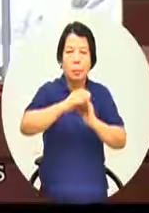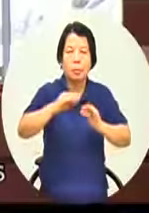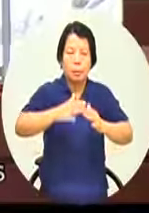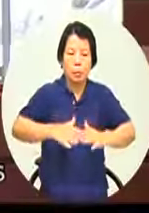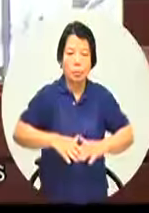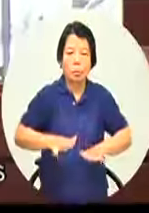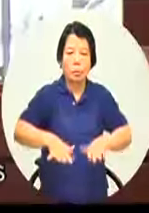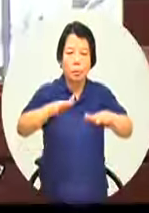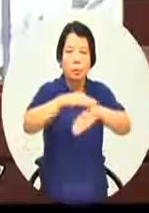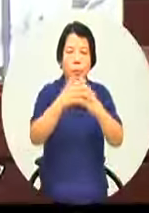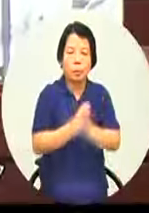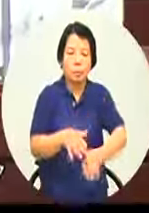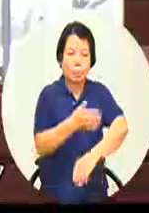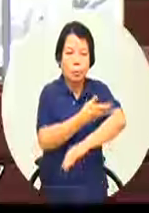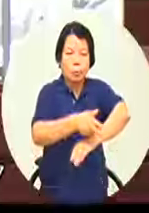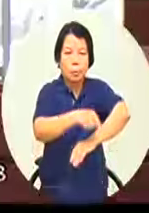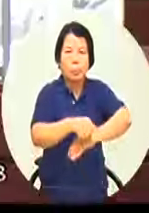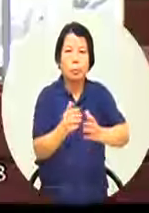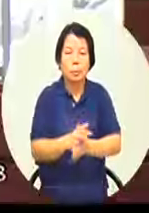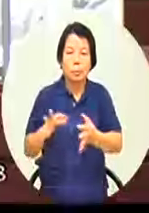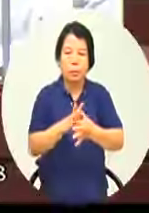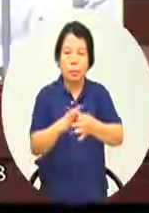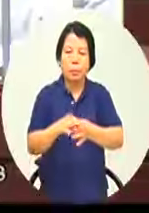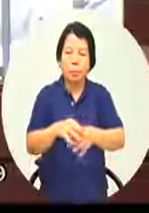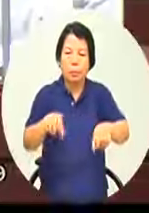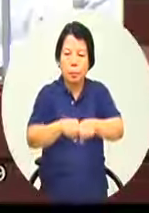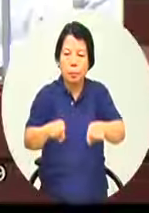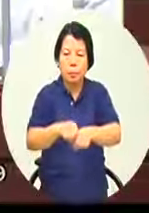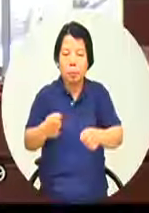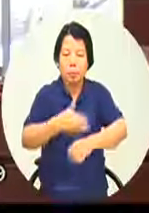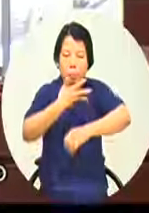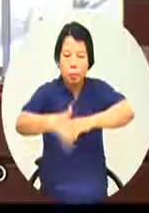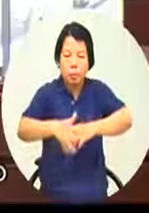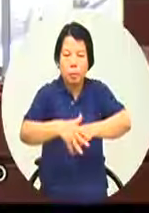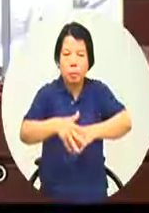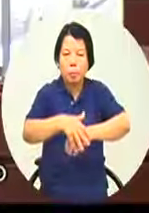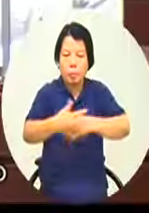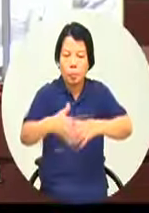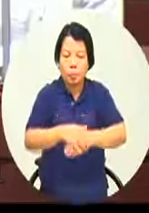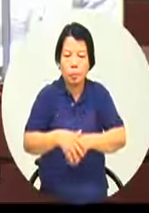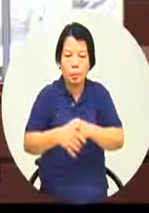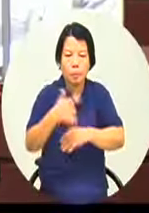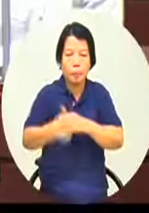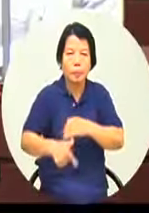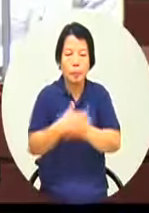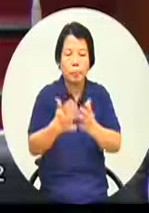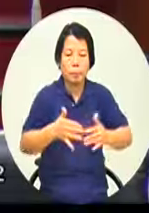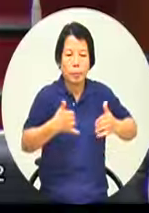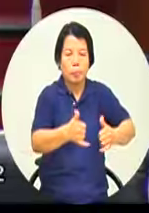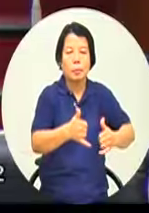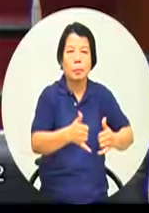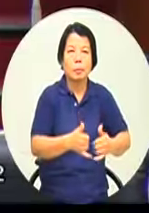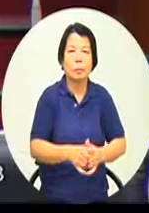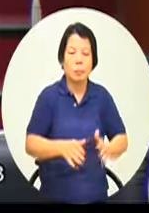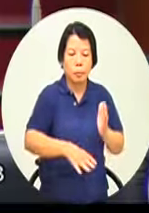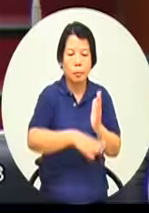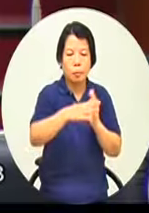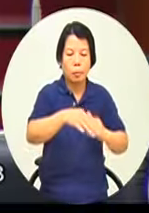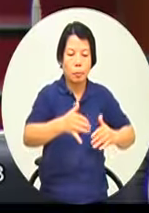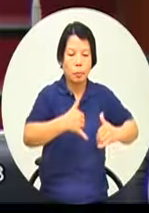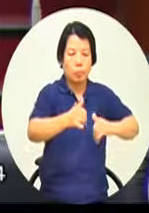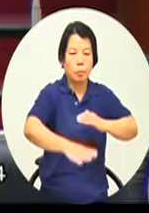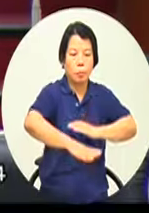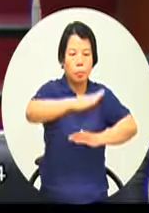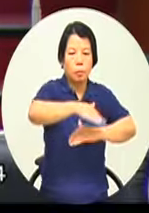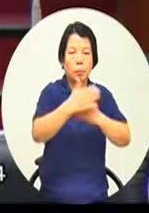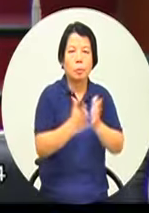这一个侧沟跟连通管，它的一个排水功能没有办法马上宣泄。 道路积水嘛， 对， 那如果低一点的地方有